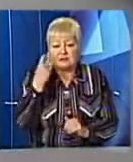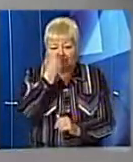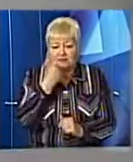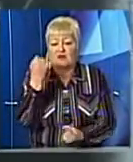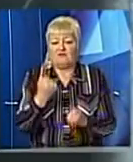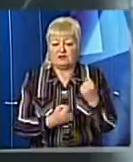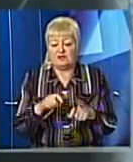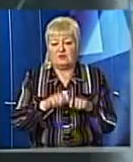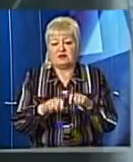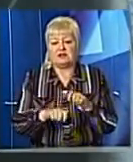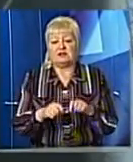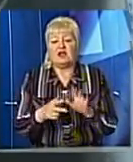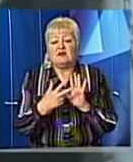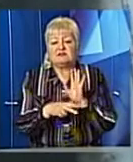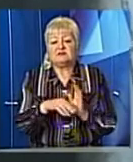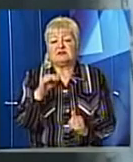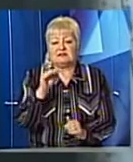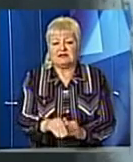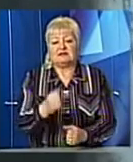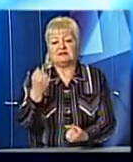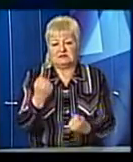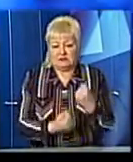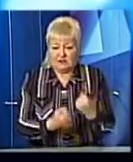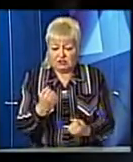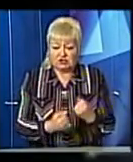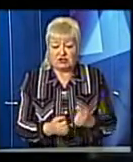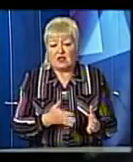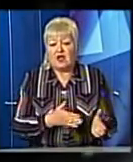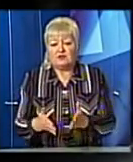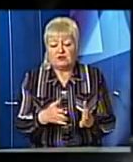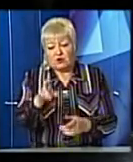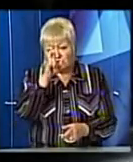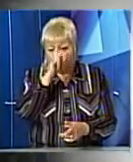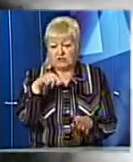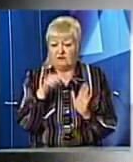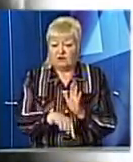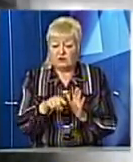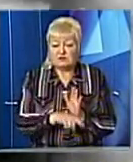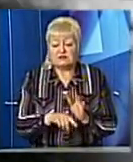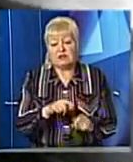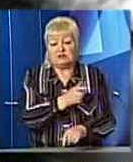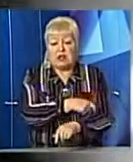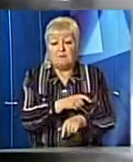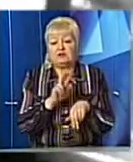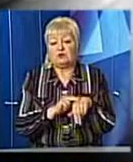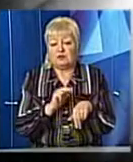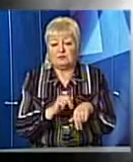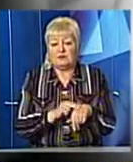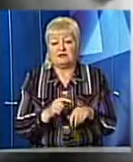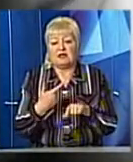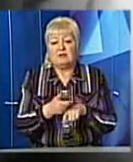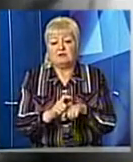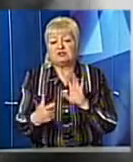перевірили понад 80 тисяч транспортних засобів. На дорогах державного значення патрульні оформили більш як